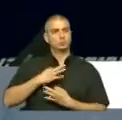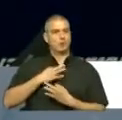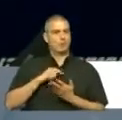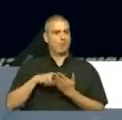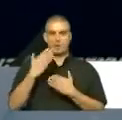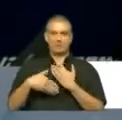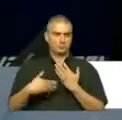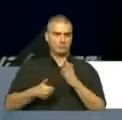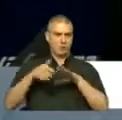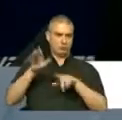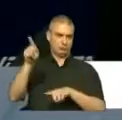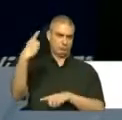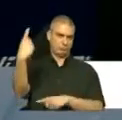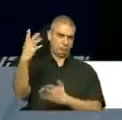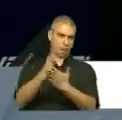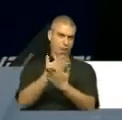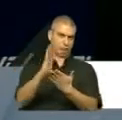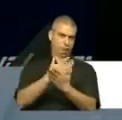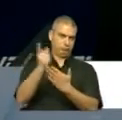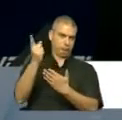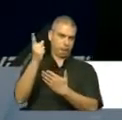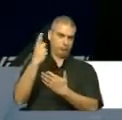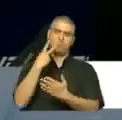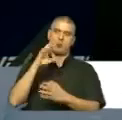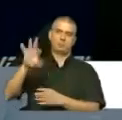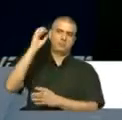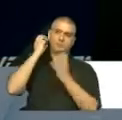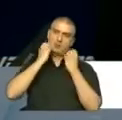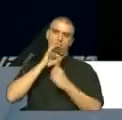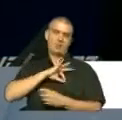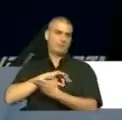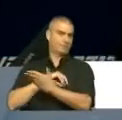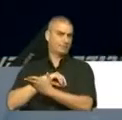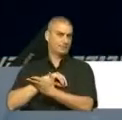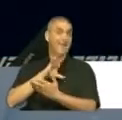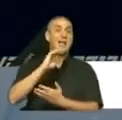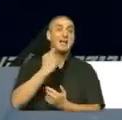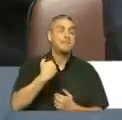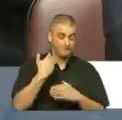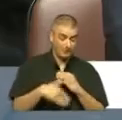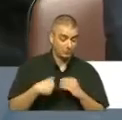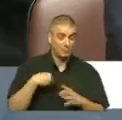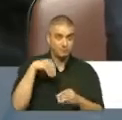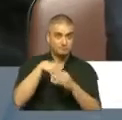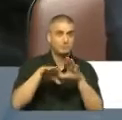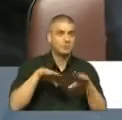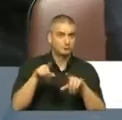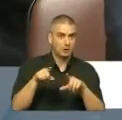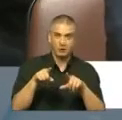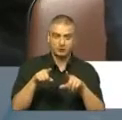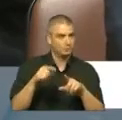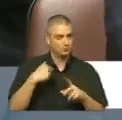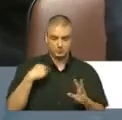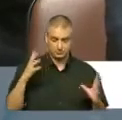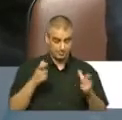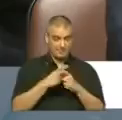של דבר ראש הממשלה הוא זה שהעדיף את ליברמן, אבל אני משוכנעת שלו היינו מוצאים את עצמנו היום בממשלה, היינו